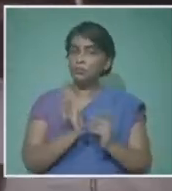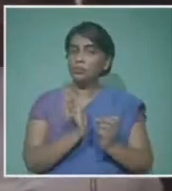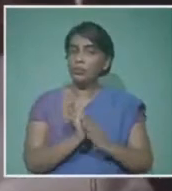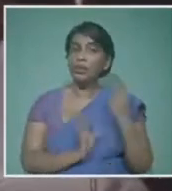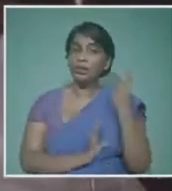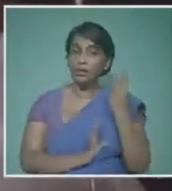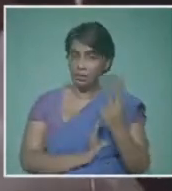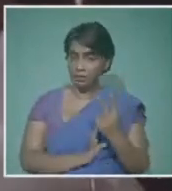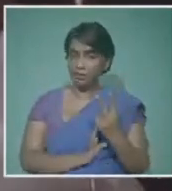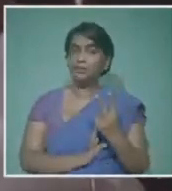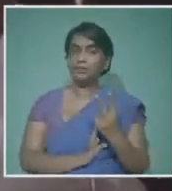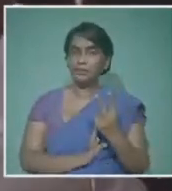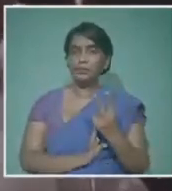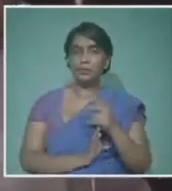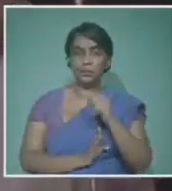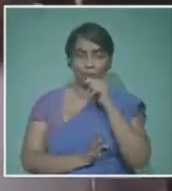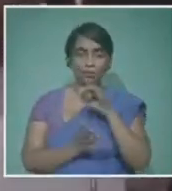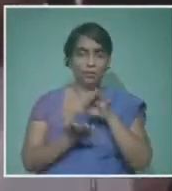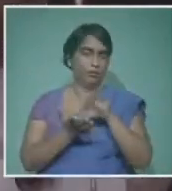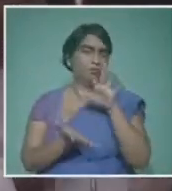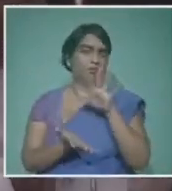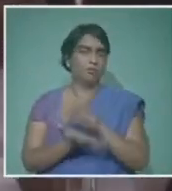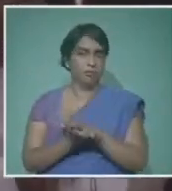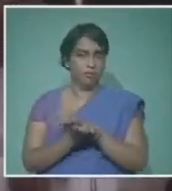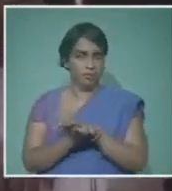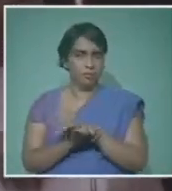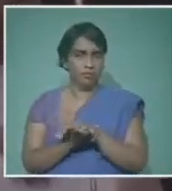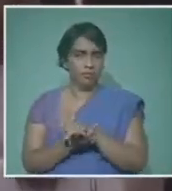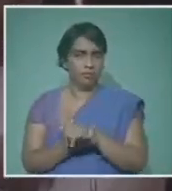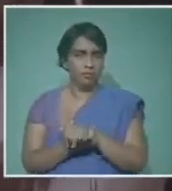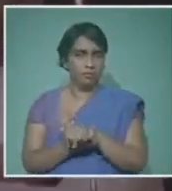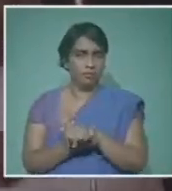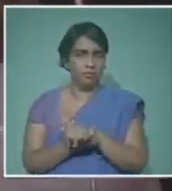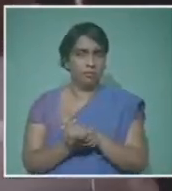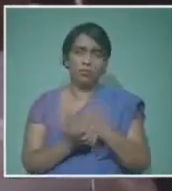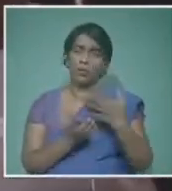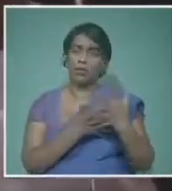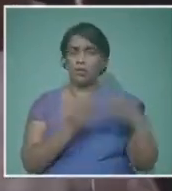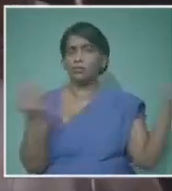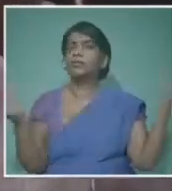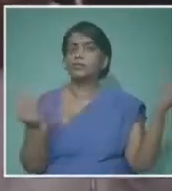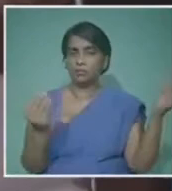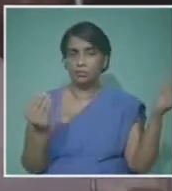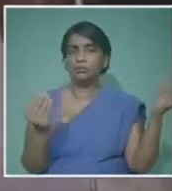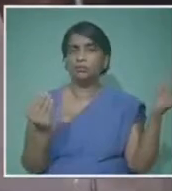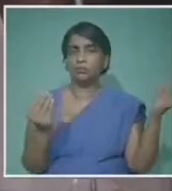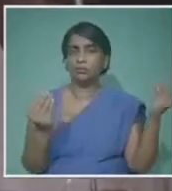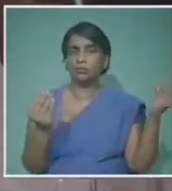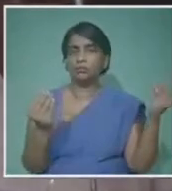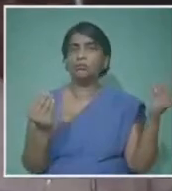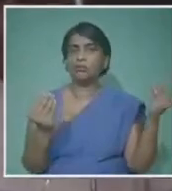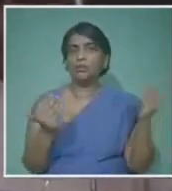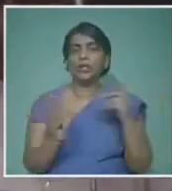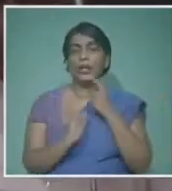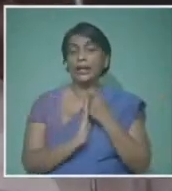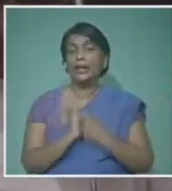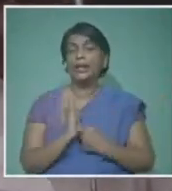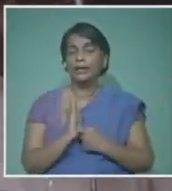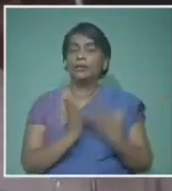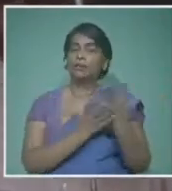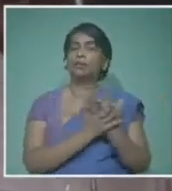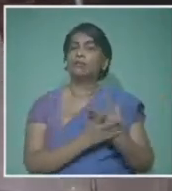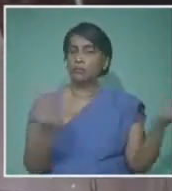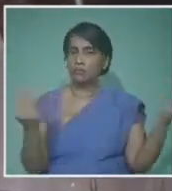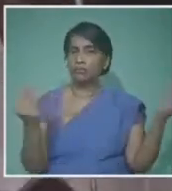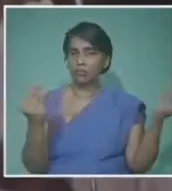ම ප්‍රත්‍යාදිෂ්ඨ කළ හැකි දෙයක්. හවුස් කරයි. ප්‍රත්‍යාදිෂ්ඨ එක තමයි ලීගල් ටර්ම් එක. ප්‍රත්‍යාදිෂ්ඨ කළ